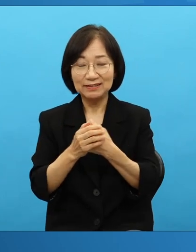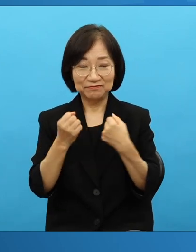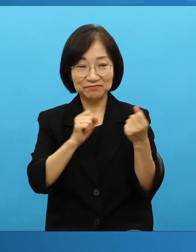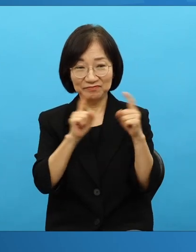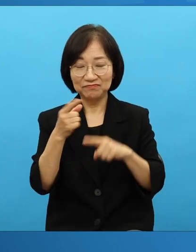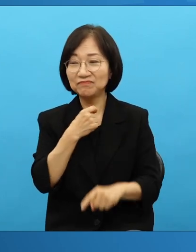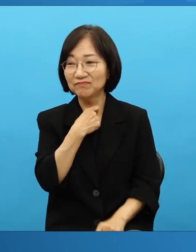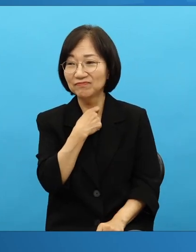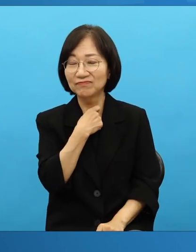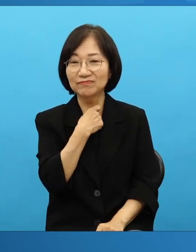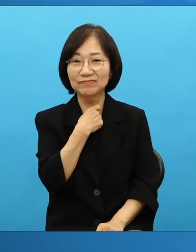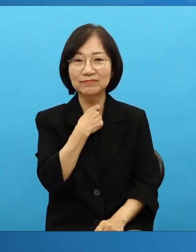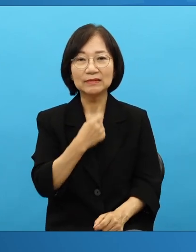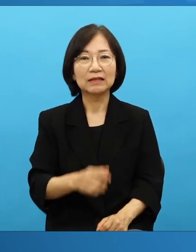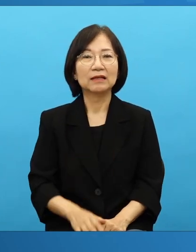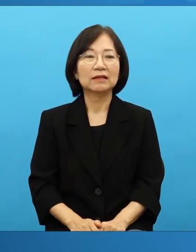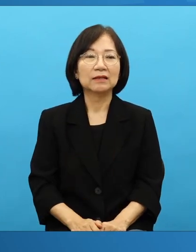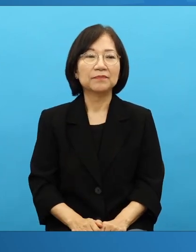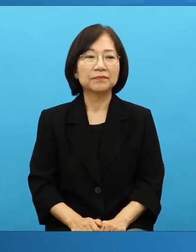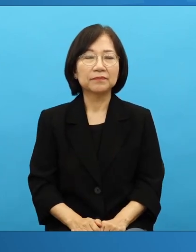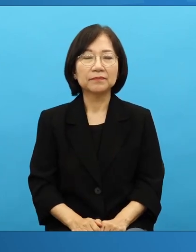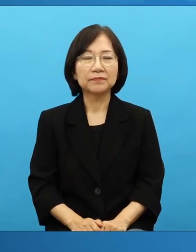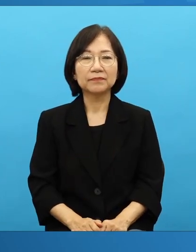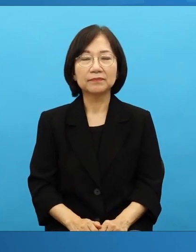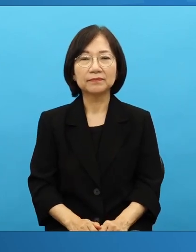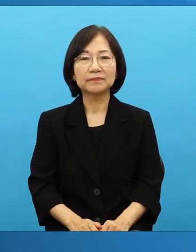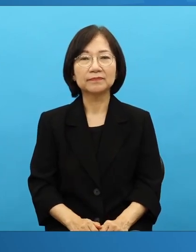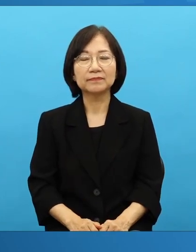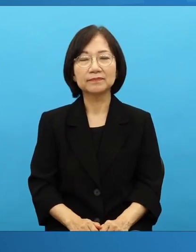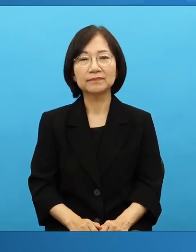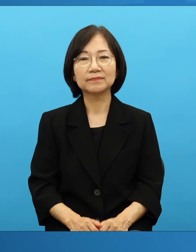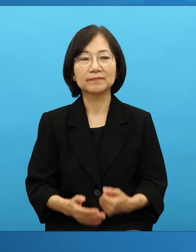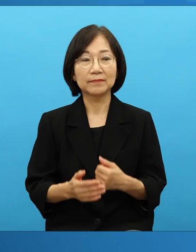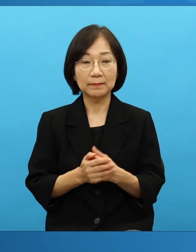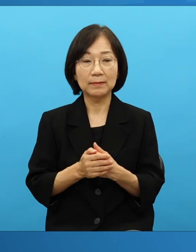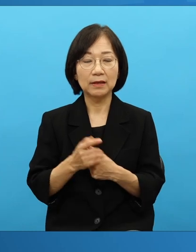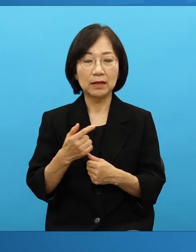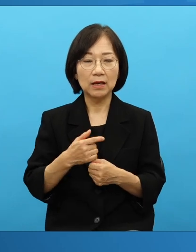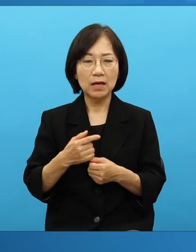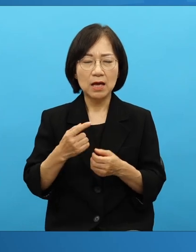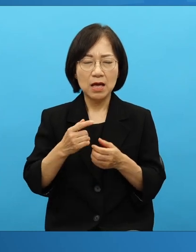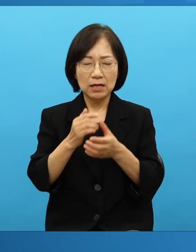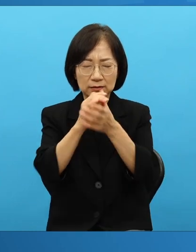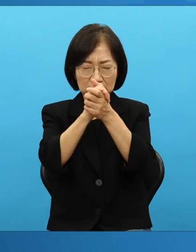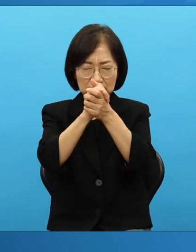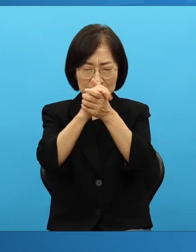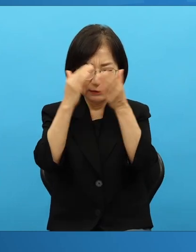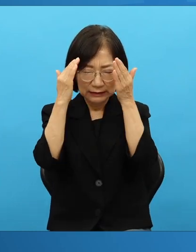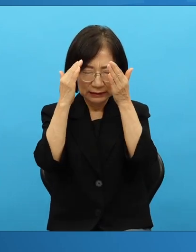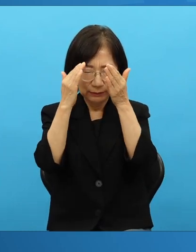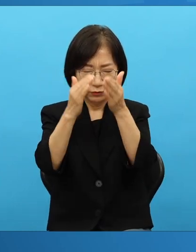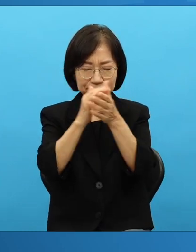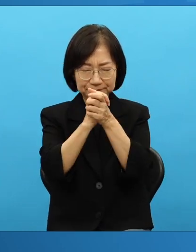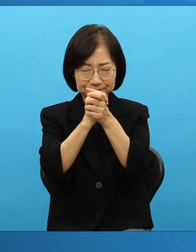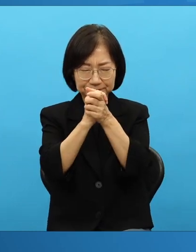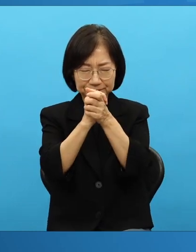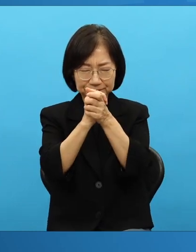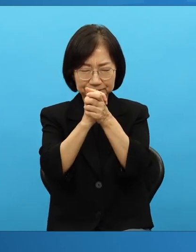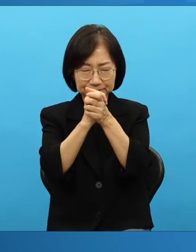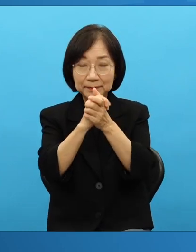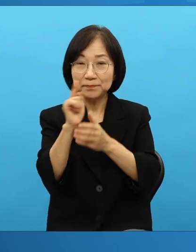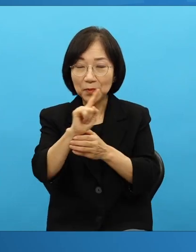我们去世也不坏，但是呢，我们活着的时候总是我们得传福音再走，对不对？ 그래서 깊은 기도로 들어가는 것은 그 호흡 기도 그거는요 성령을 마시는 거예요.